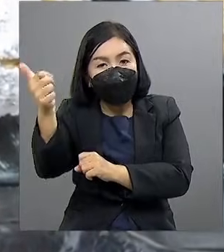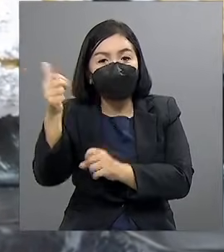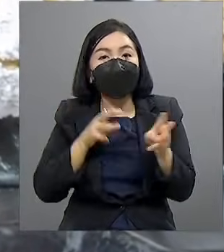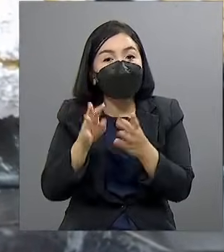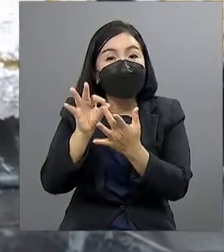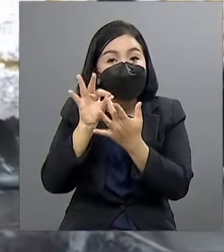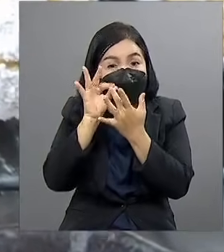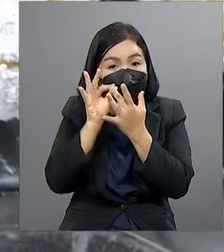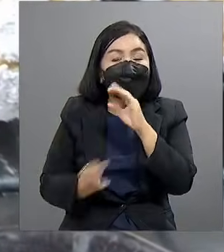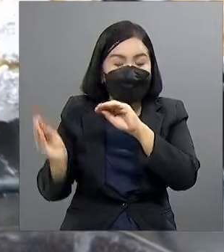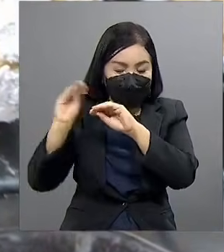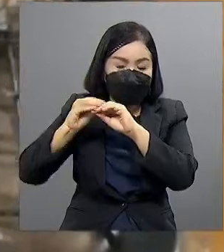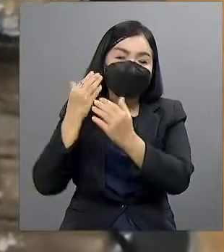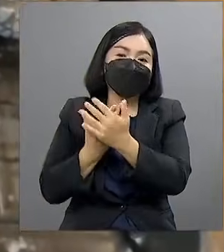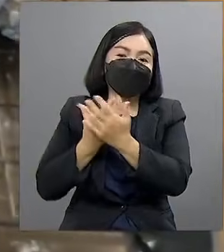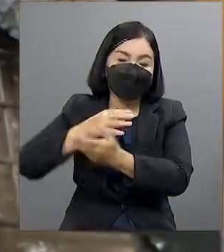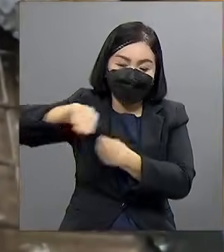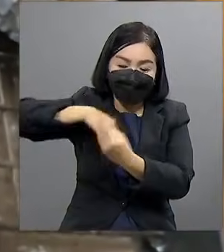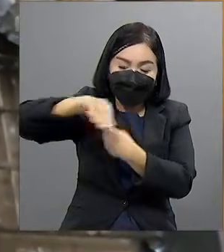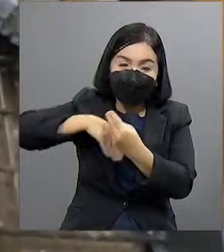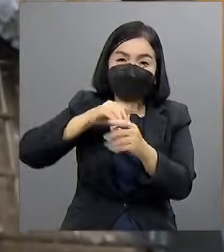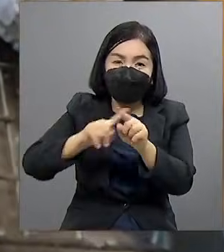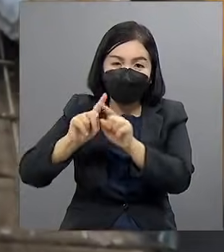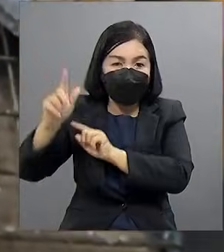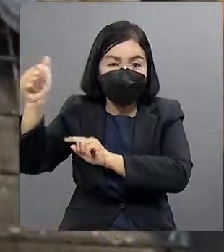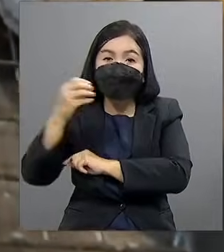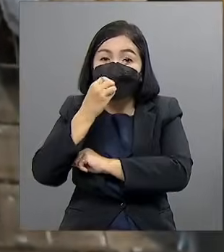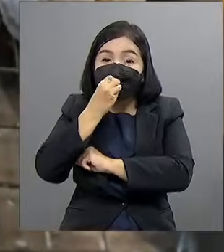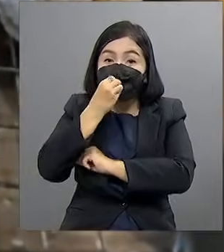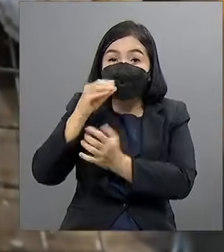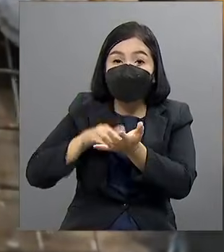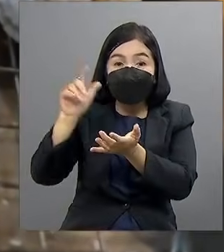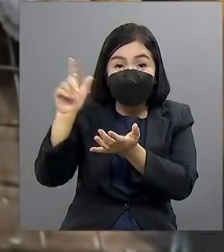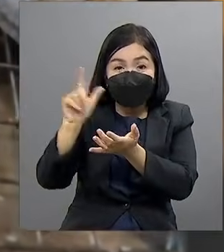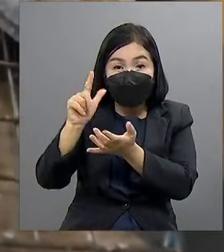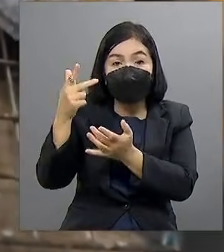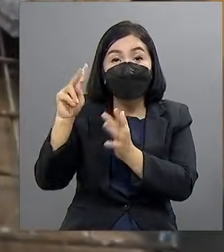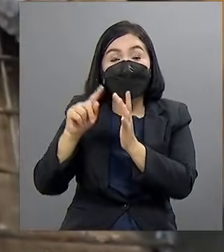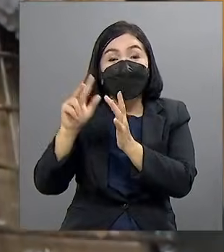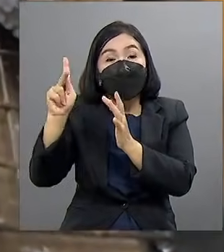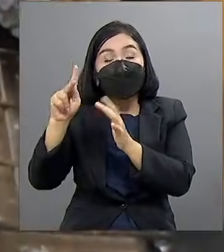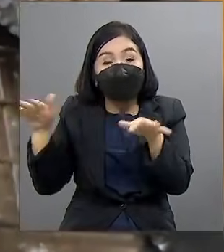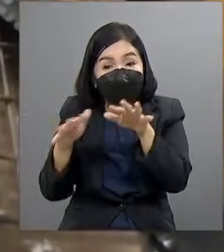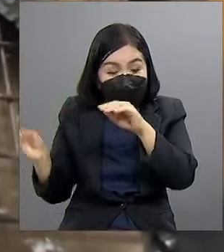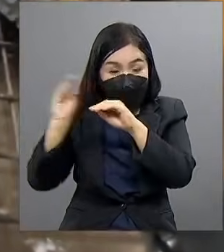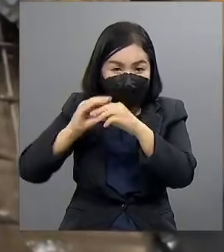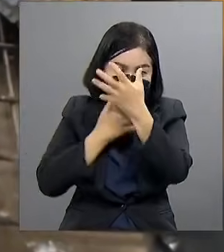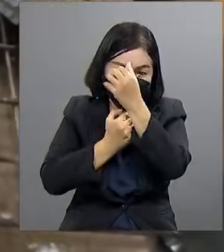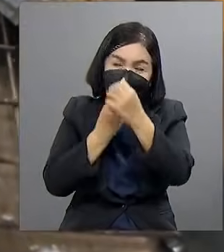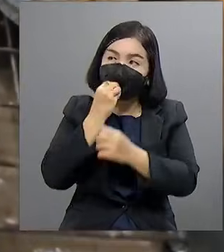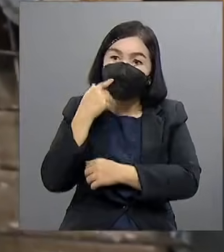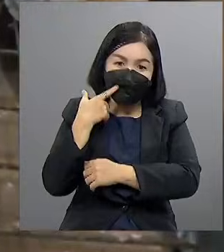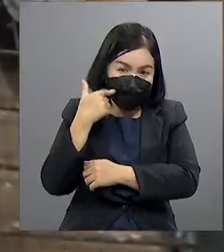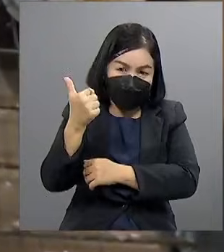ลค่าทำให้คุกกี้ธรรมดาเนี่ยดูน่าสนใจยิ่งขึ้นนะครับแล้วก็ได้รสชาติที่อร่อยด้วยลองน